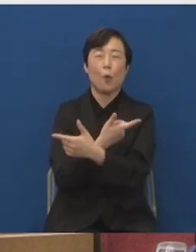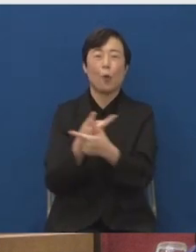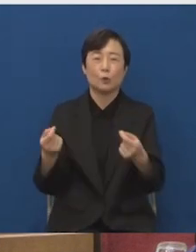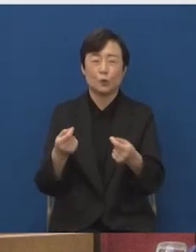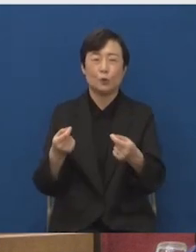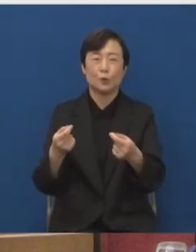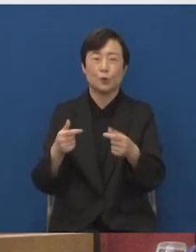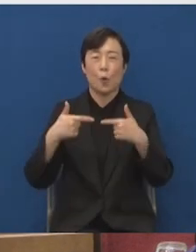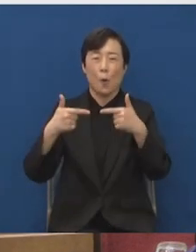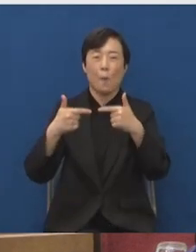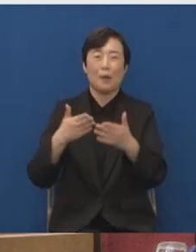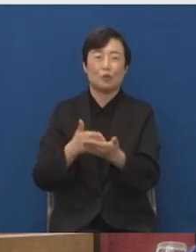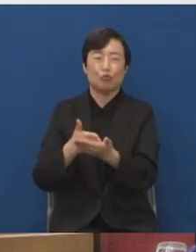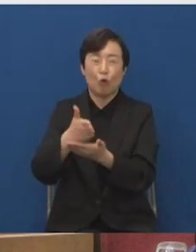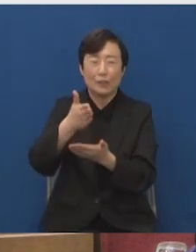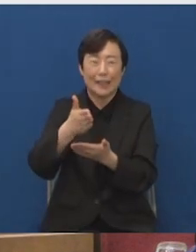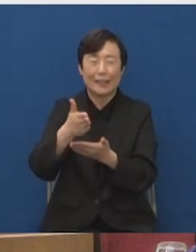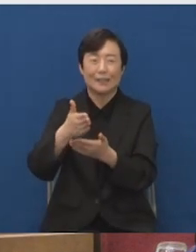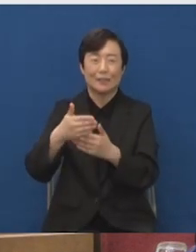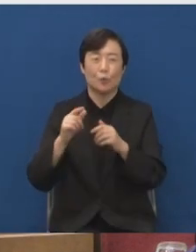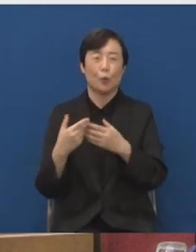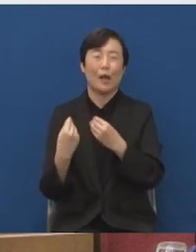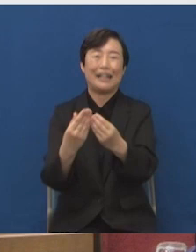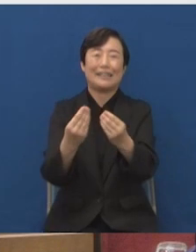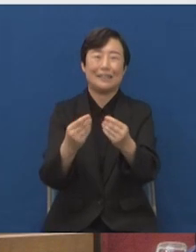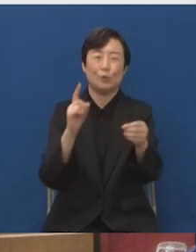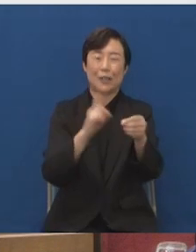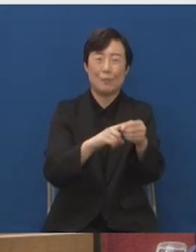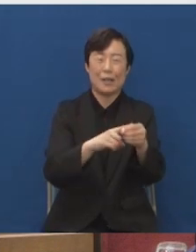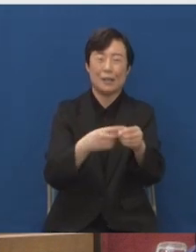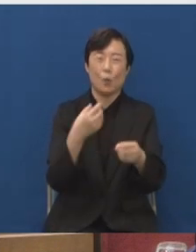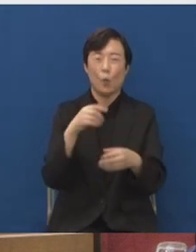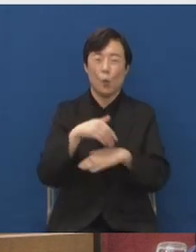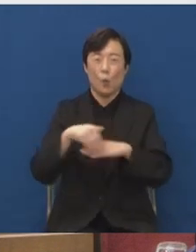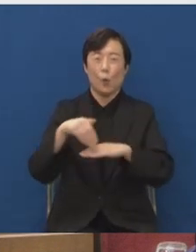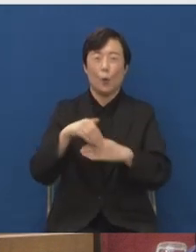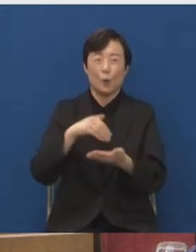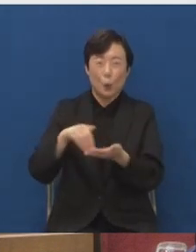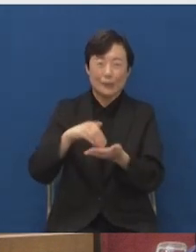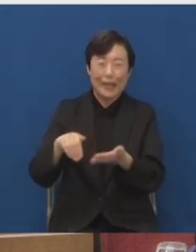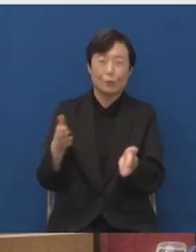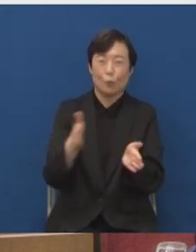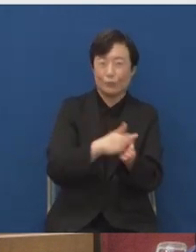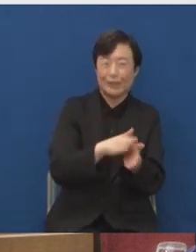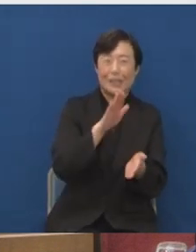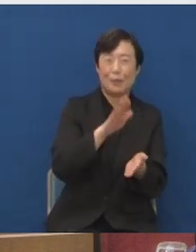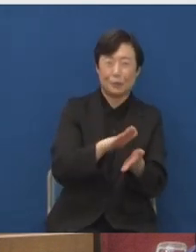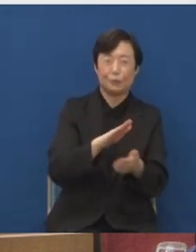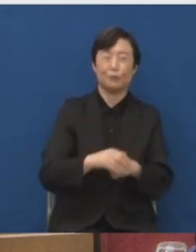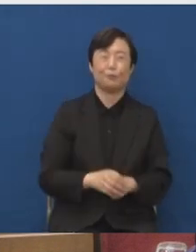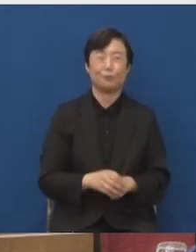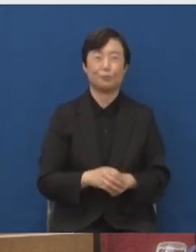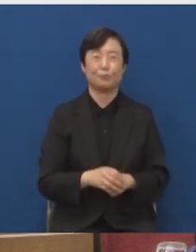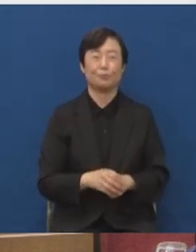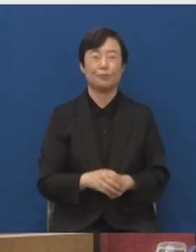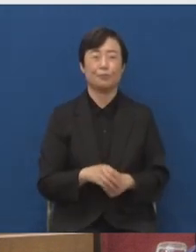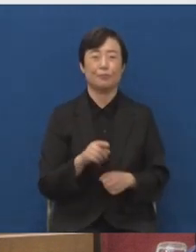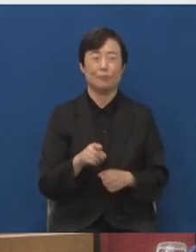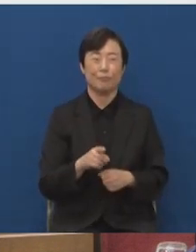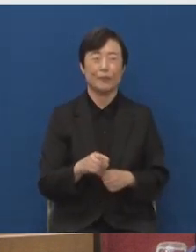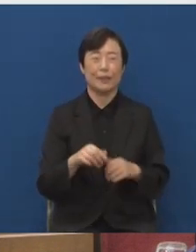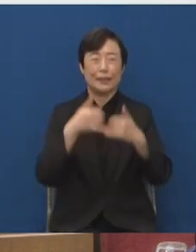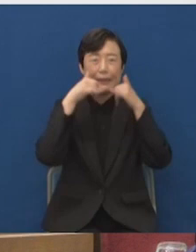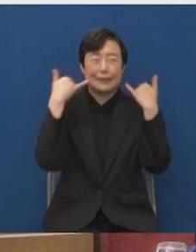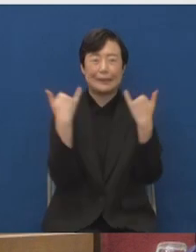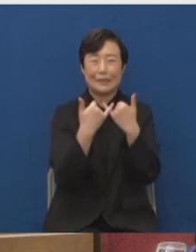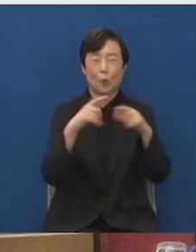補助金を創設しております。次に、京都の強みを生かした定住、移住及び関係人口の